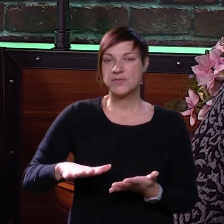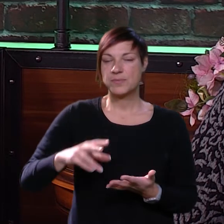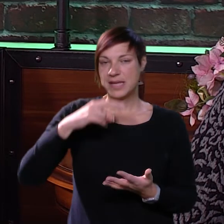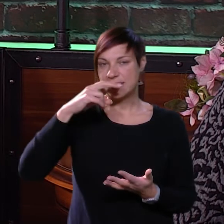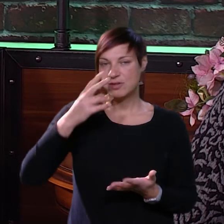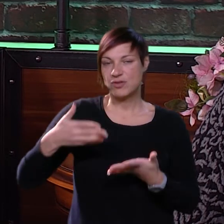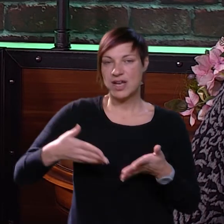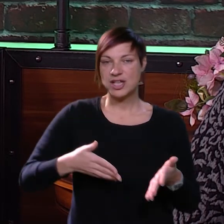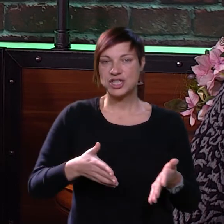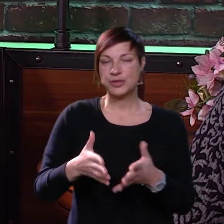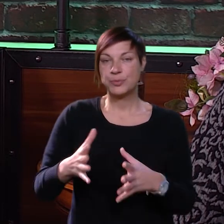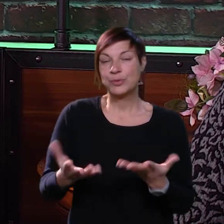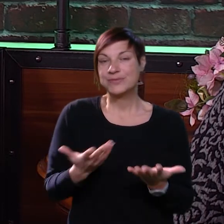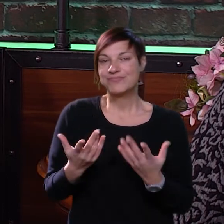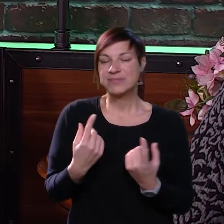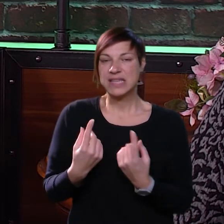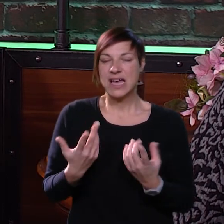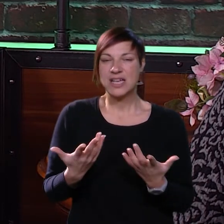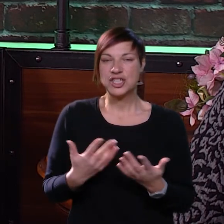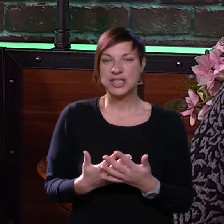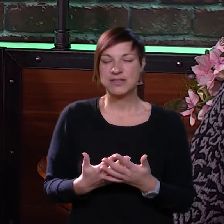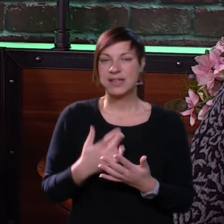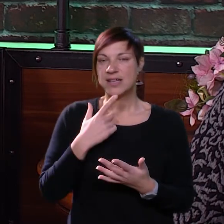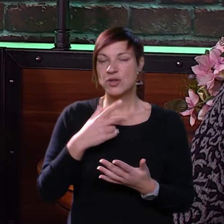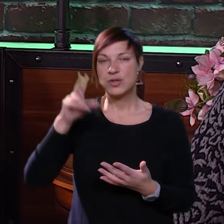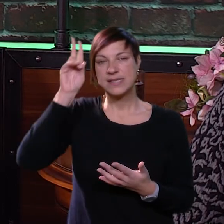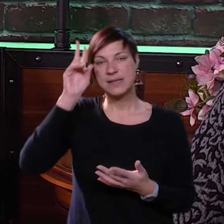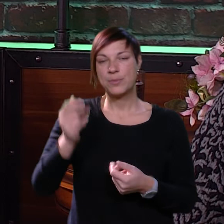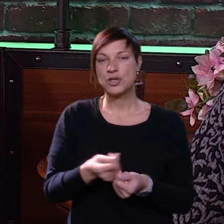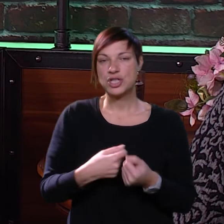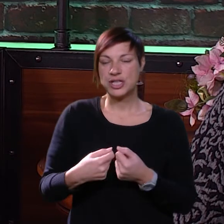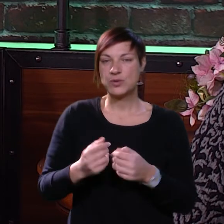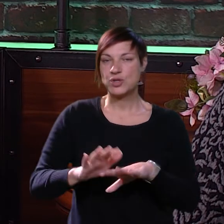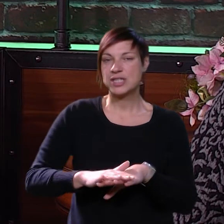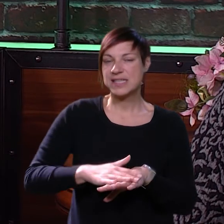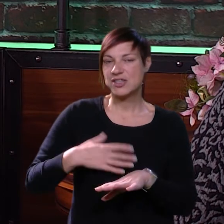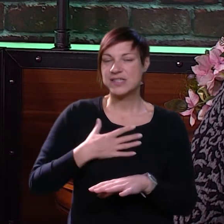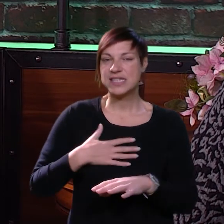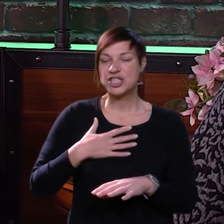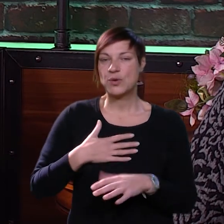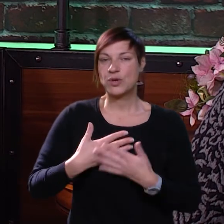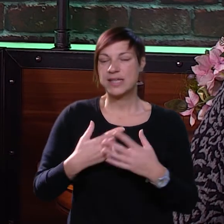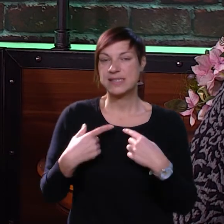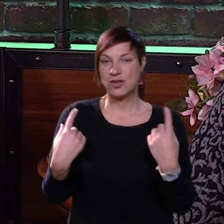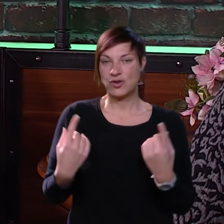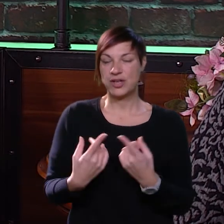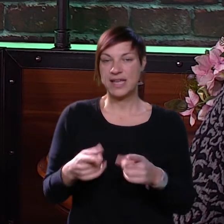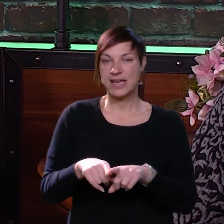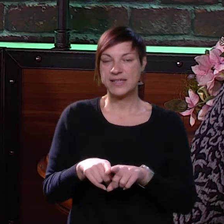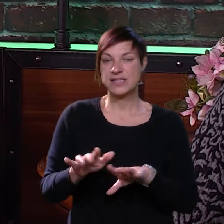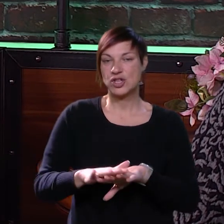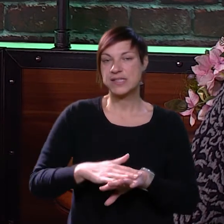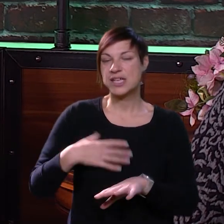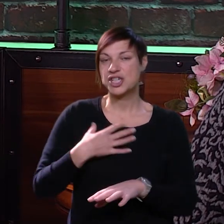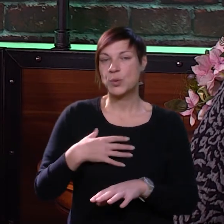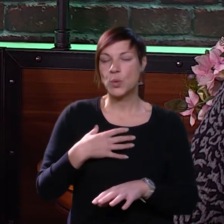Svom djetetu tražiti neki put i način kojim se on može družiti, da se i on osjeća ugodno i da se oni oko njega isto